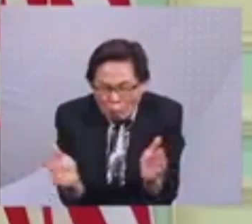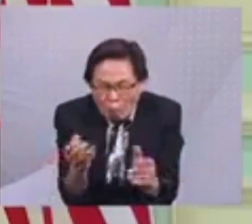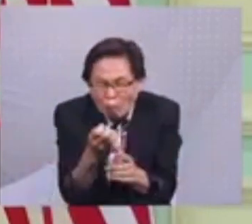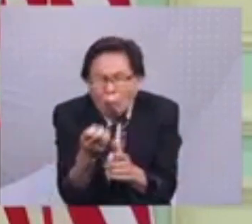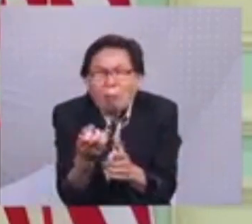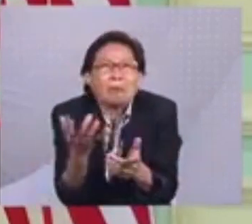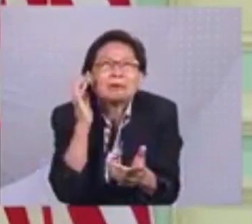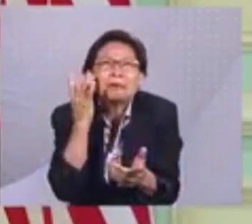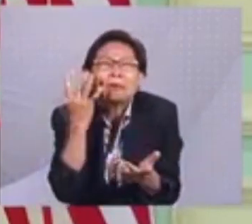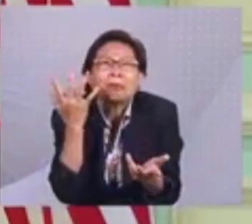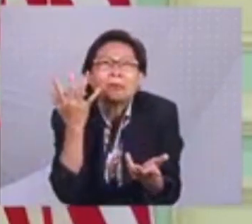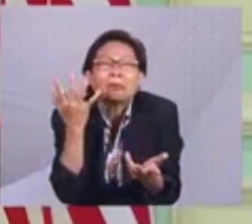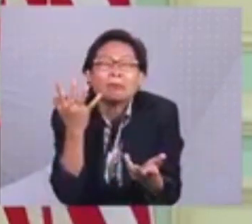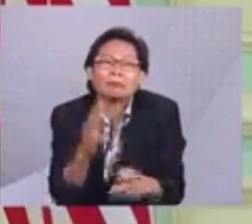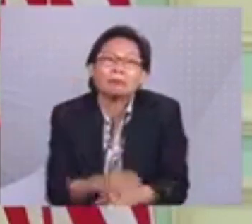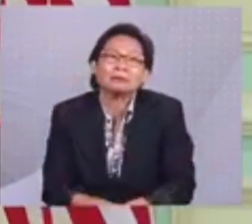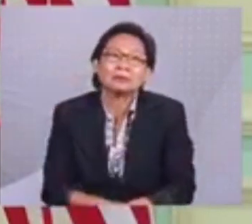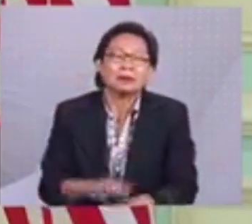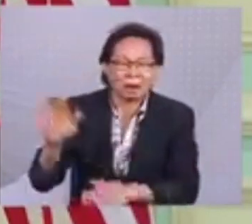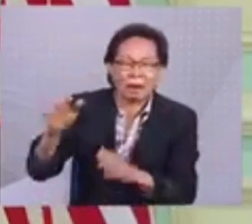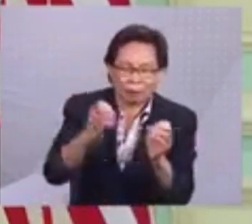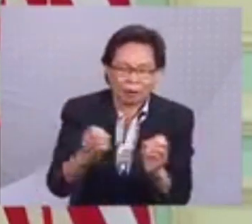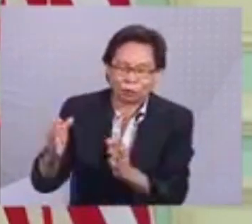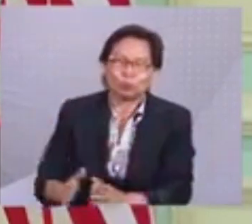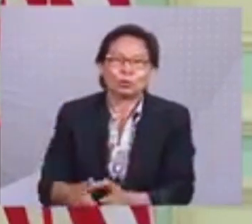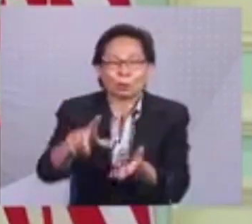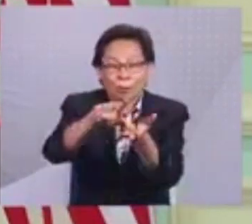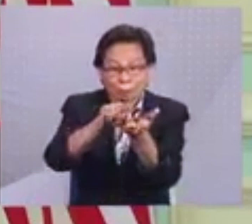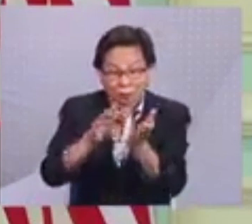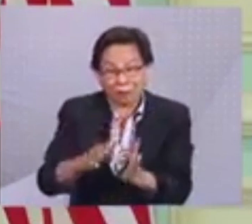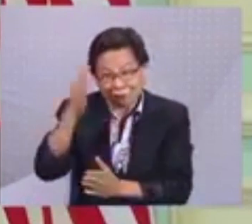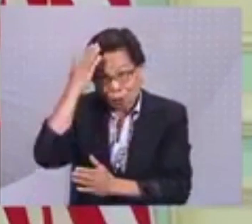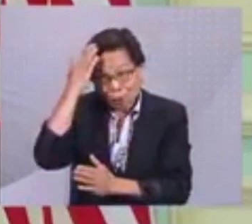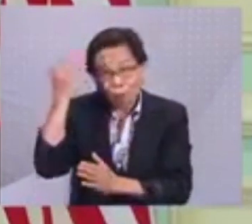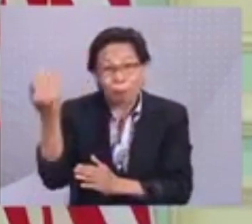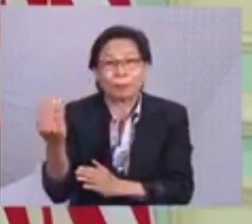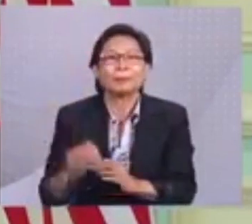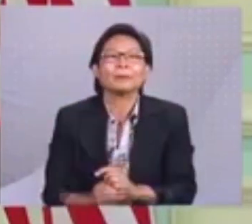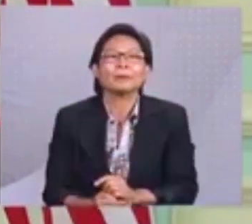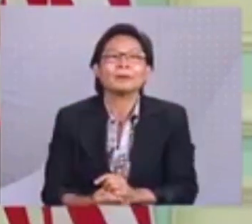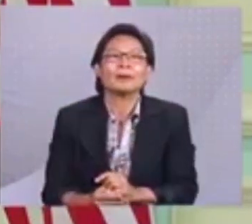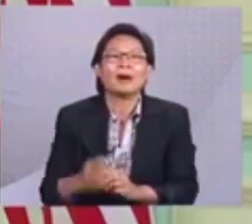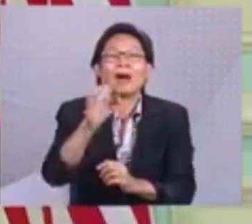Tetapi saya rasa pengamal media pun tahu tentang basic